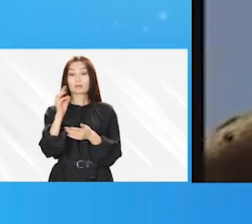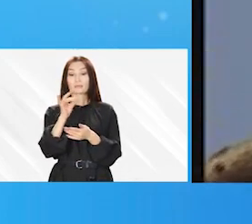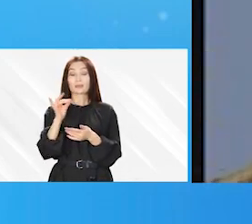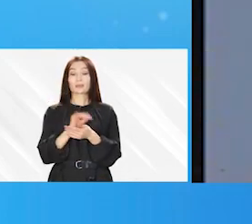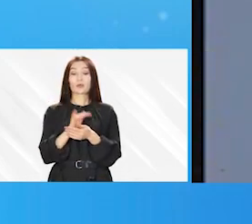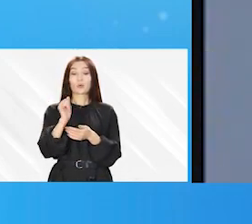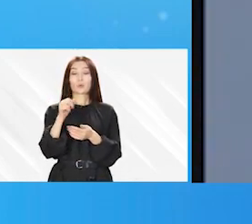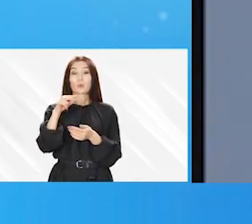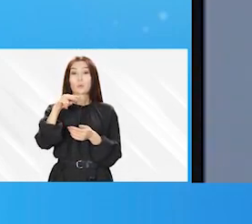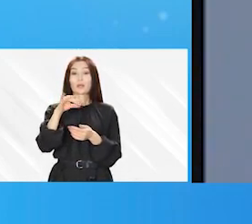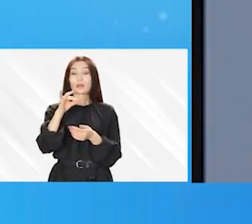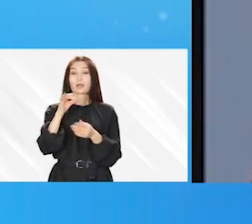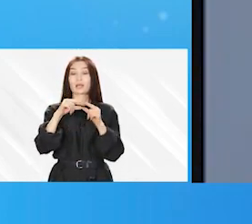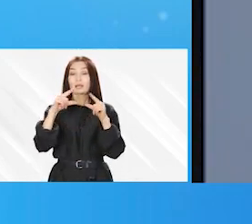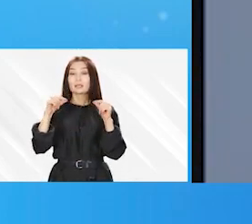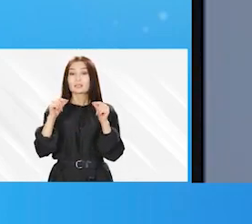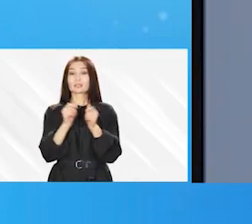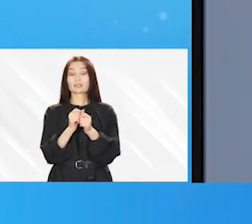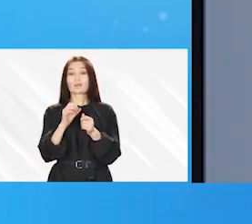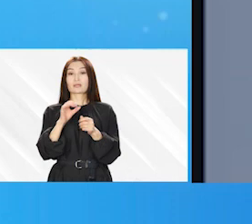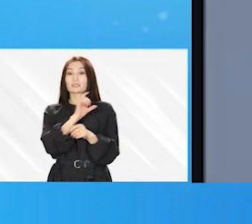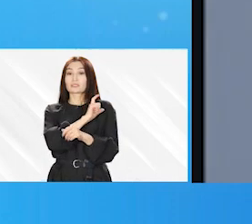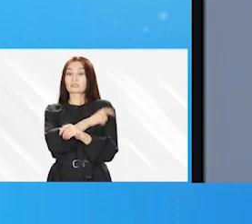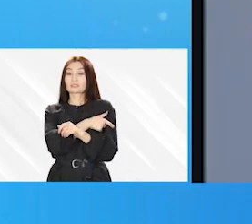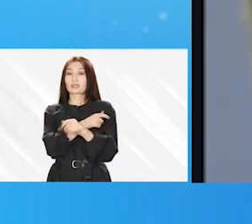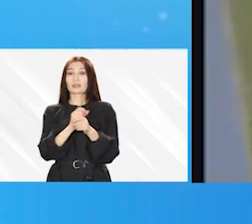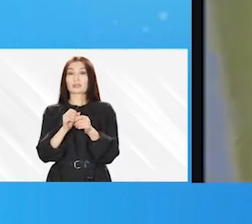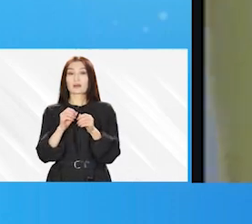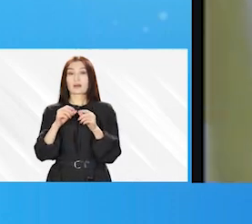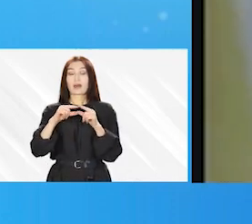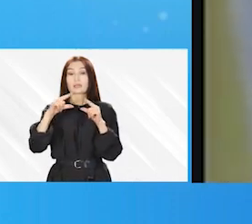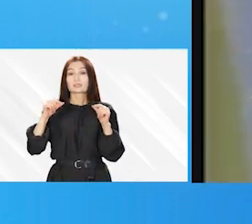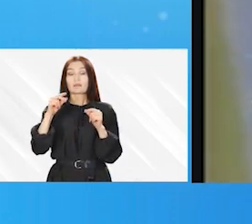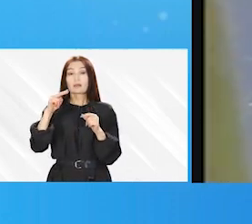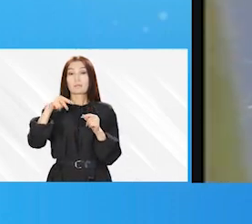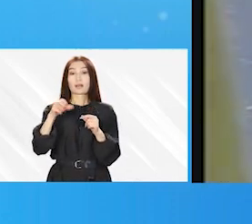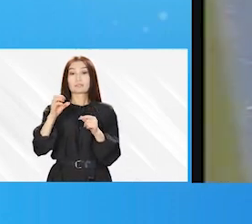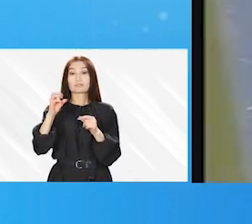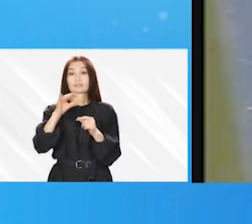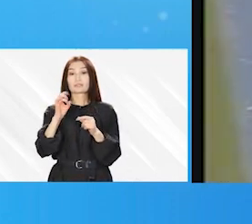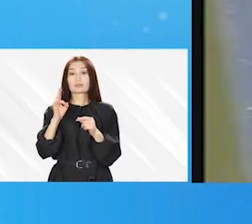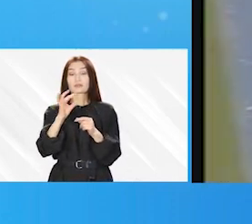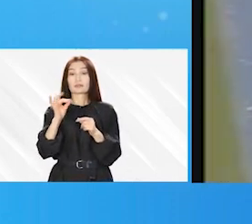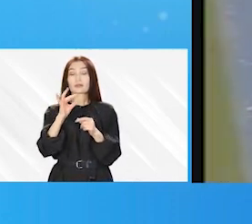листьев при выходе из почки сильно разрастаются листовые пластинки и черешки